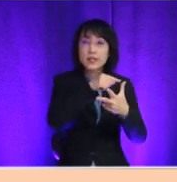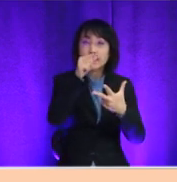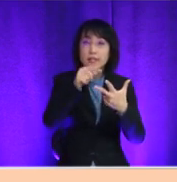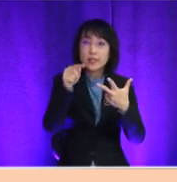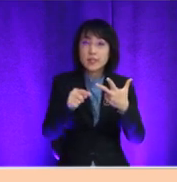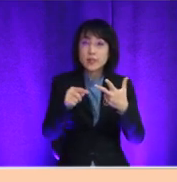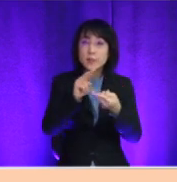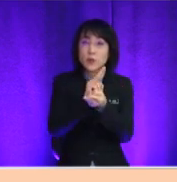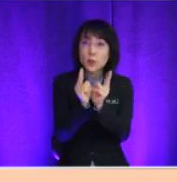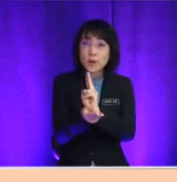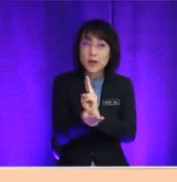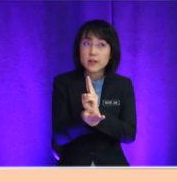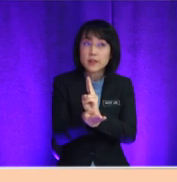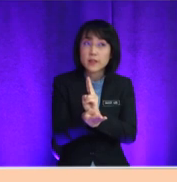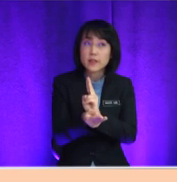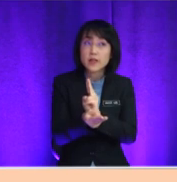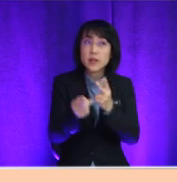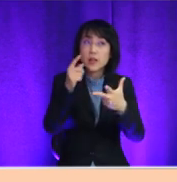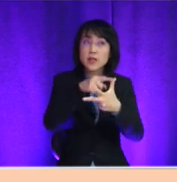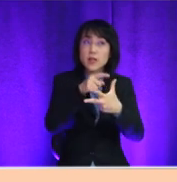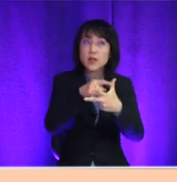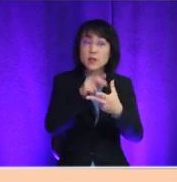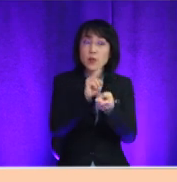perubahan antaranya perubahan fisikal